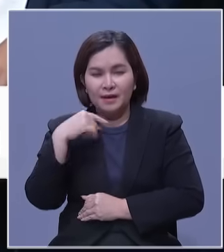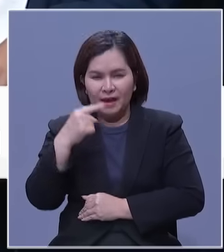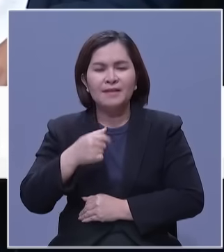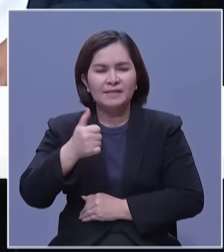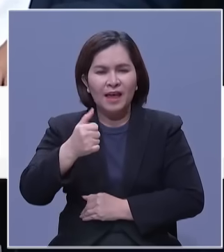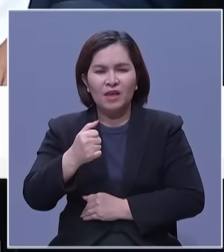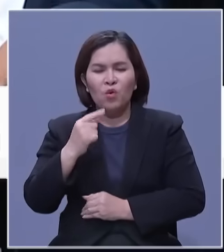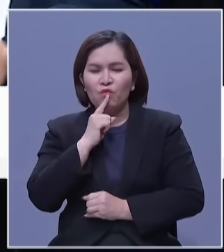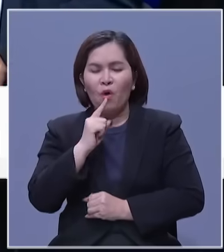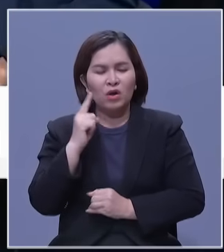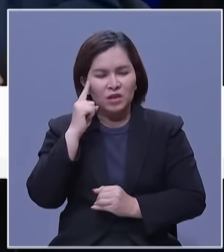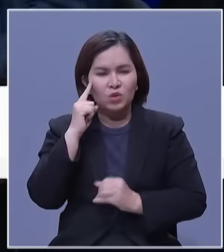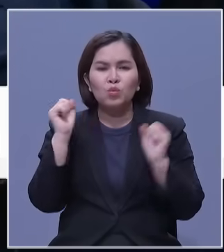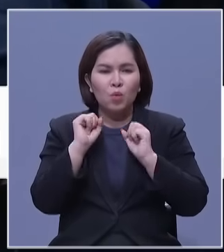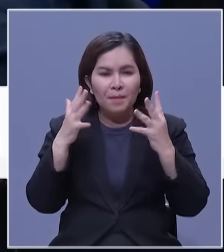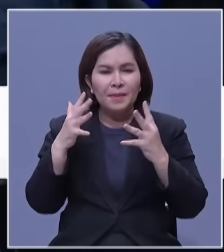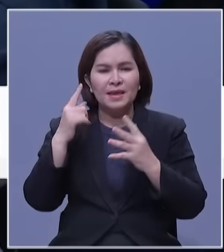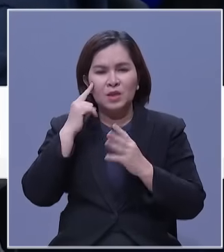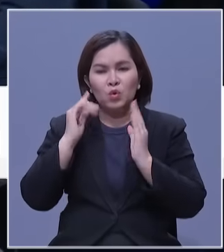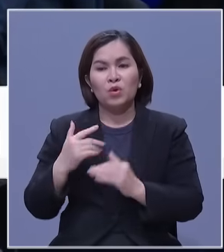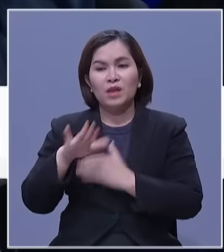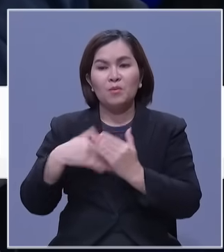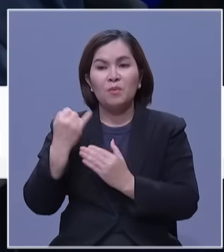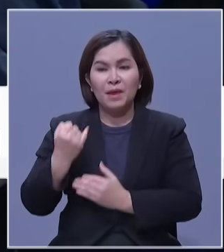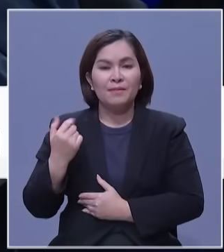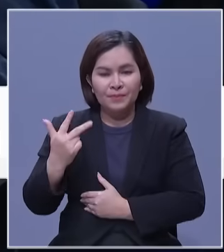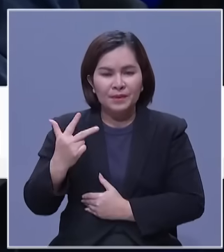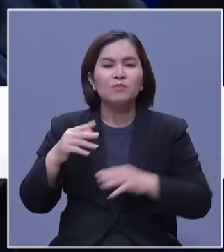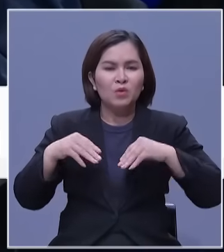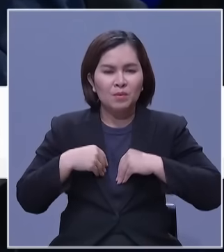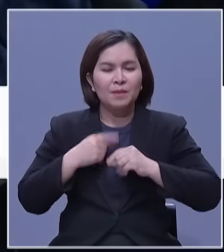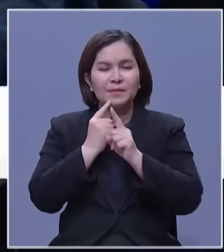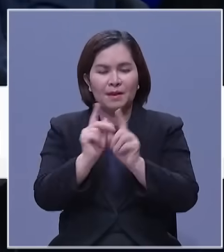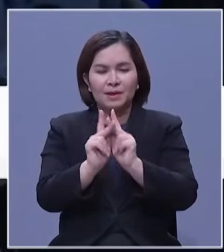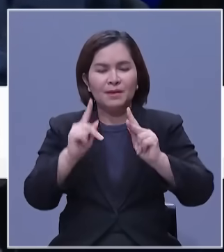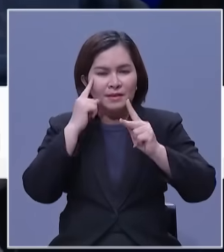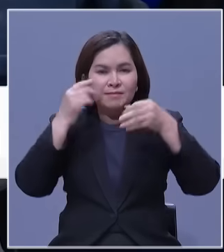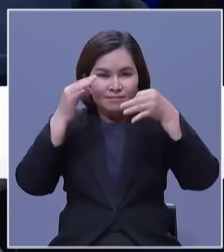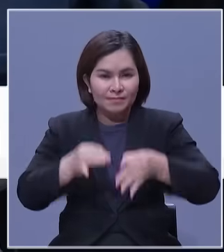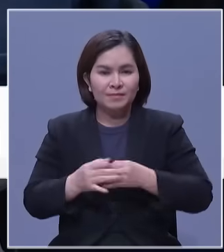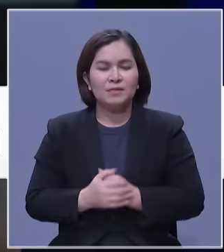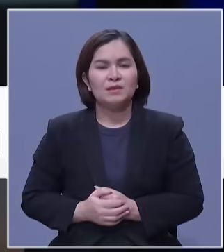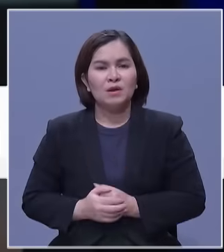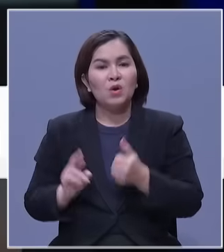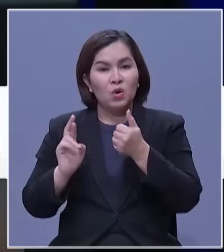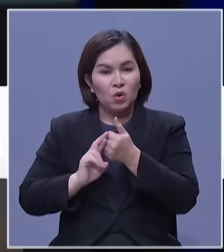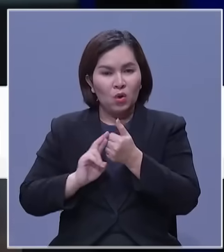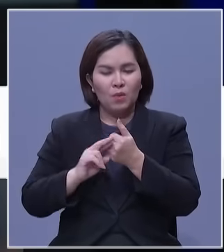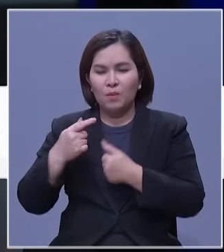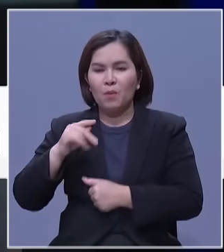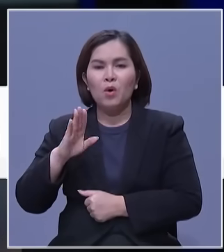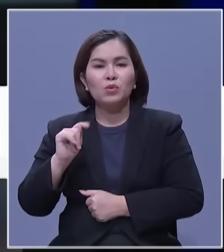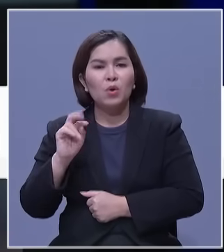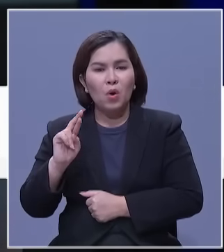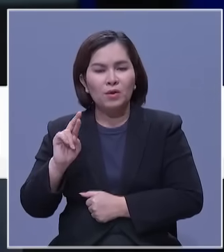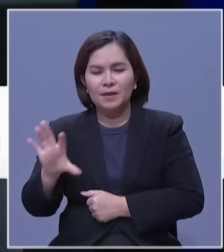3คนที่เหลือมีสปิริตยอมรับการตัดสินใจของคณะกรรมการส่วนการที่ท่านรองโจ๊กหนึ่งในแคนดิเดตที่